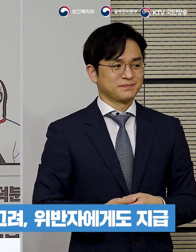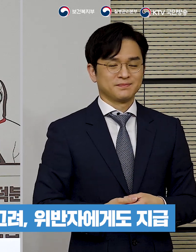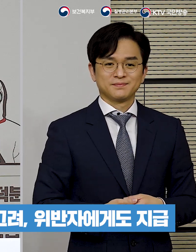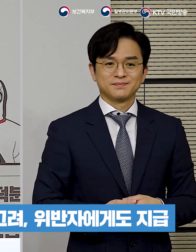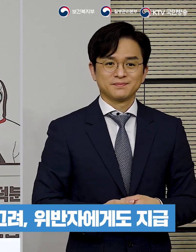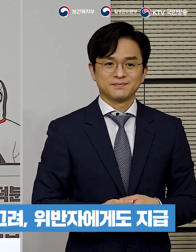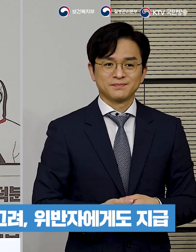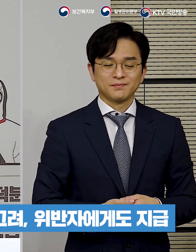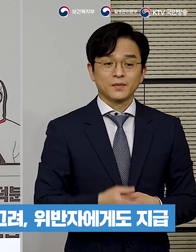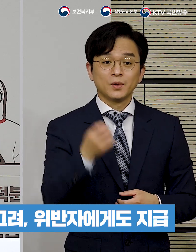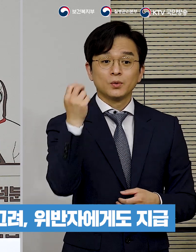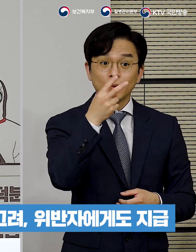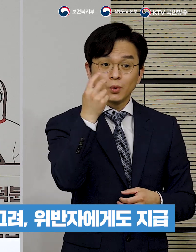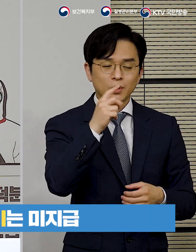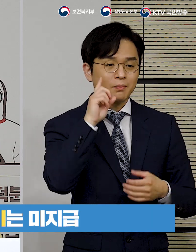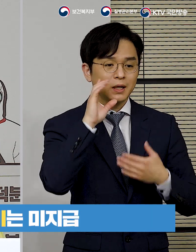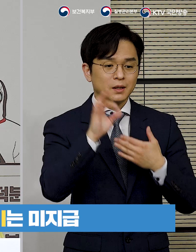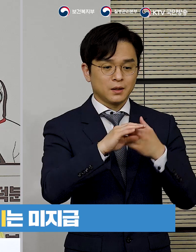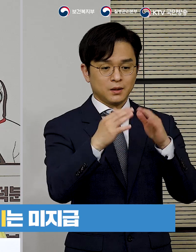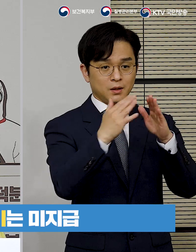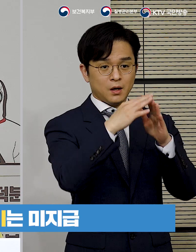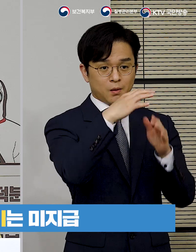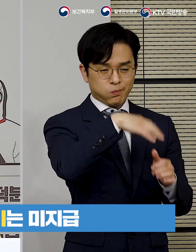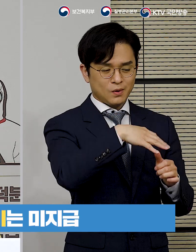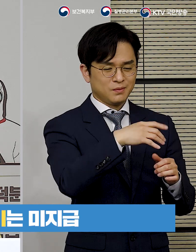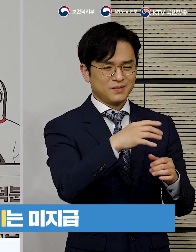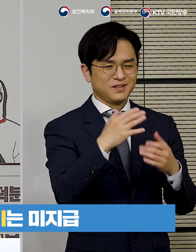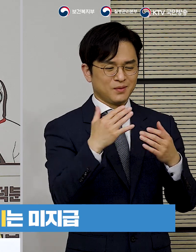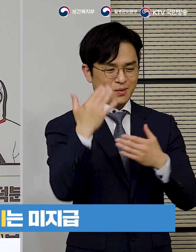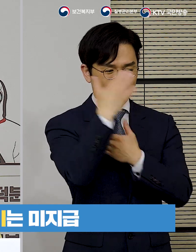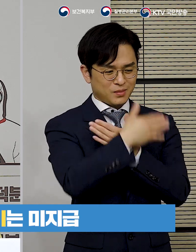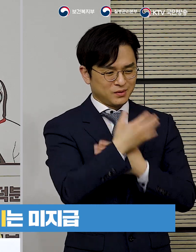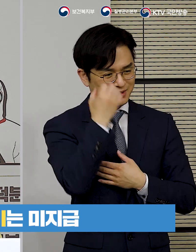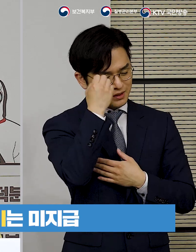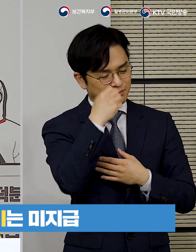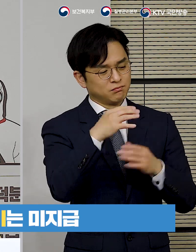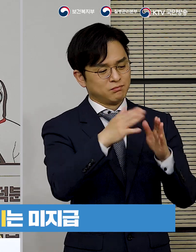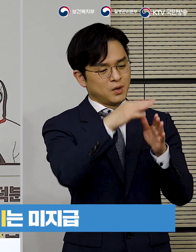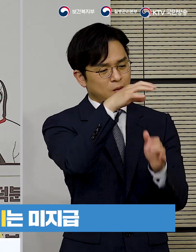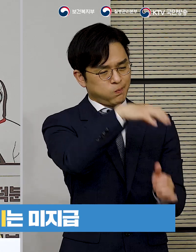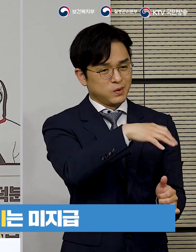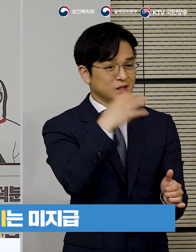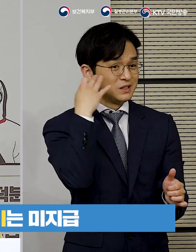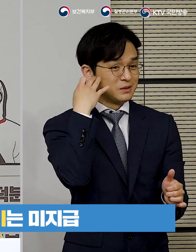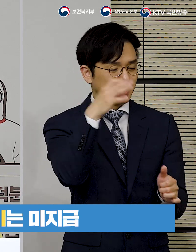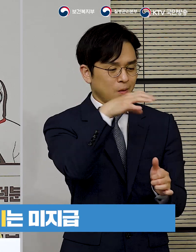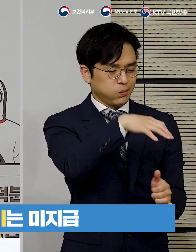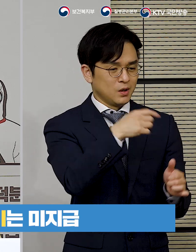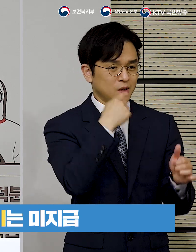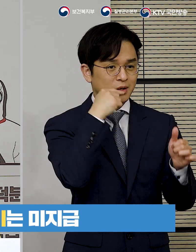재난지원금을 지급하기로 하였습니다. 하지만 무단 이탈자에 대한 생활지원비는 지급하지 않습니다.